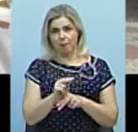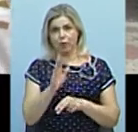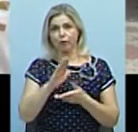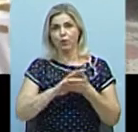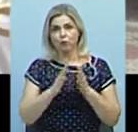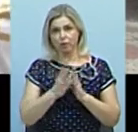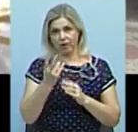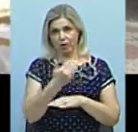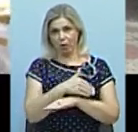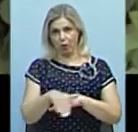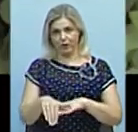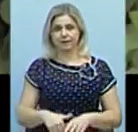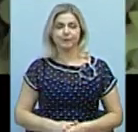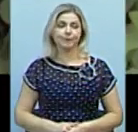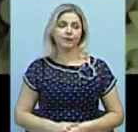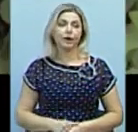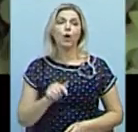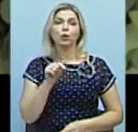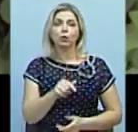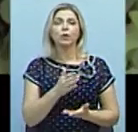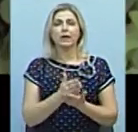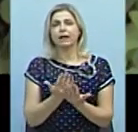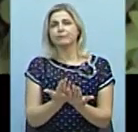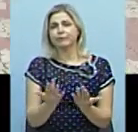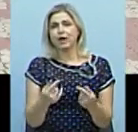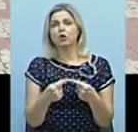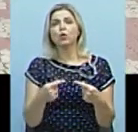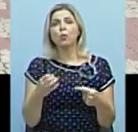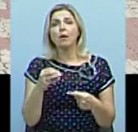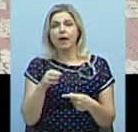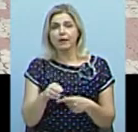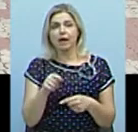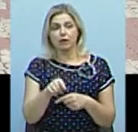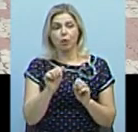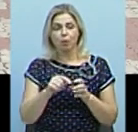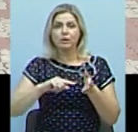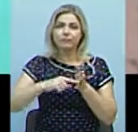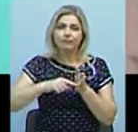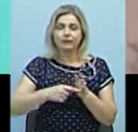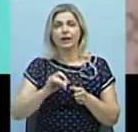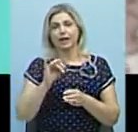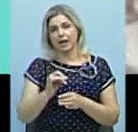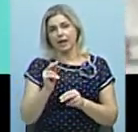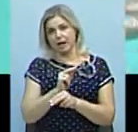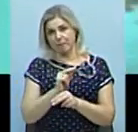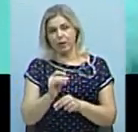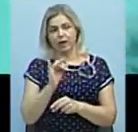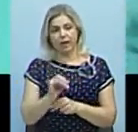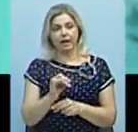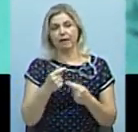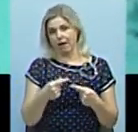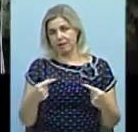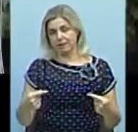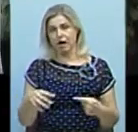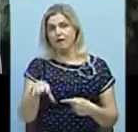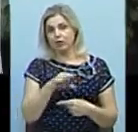вулиці. Тут є низка інструментів, за допомогою яких можна підтягнути болти, гайки, в наявності викрутка тощо.